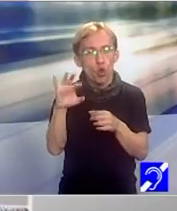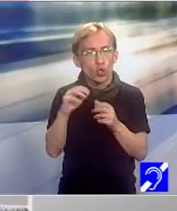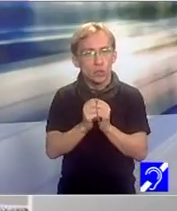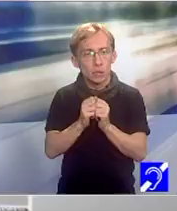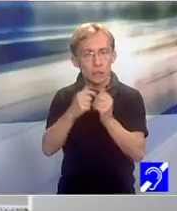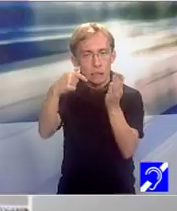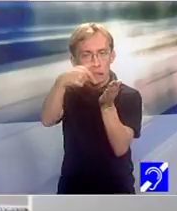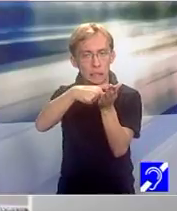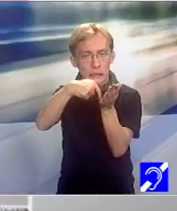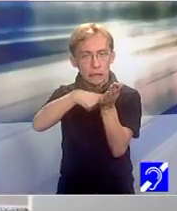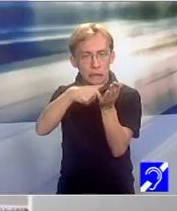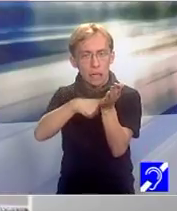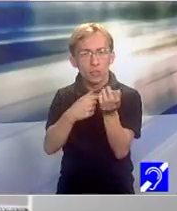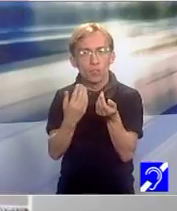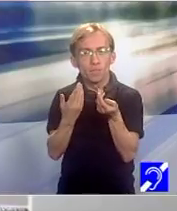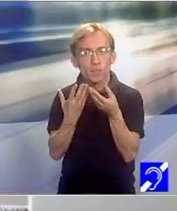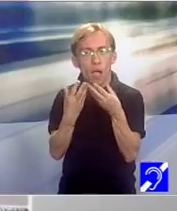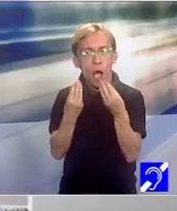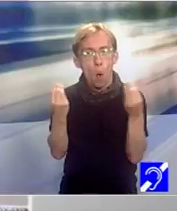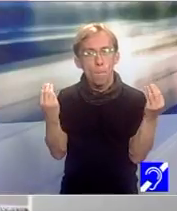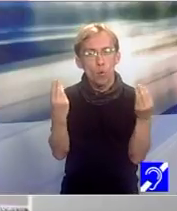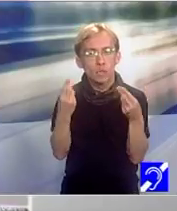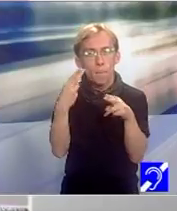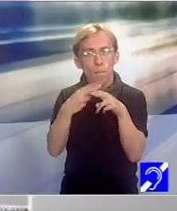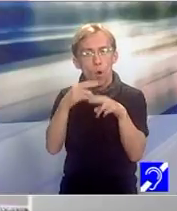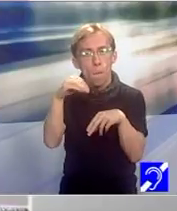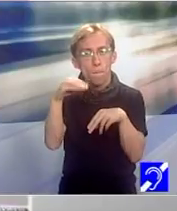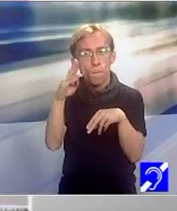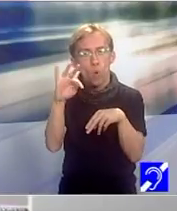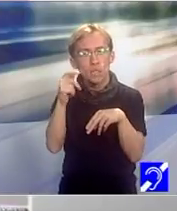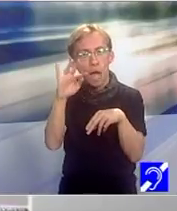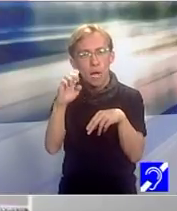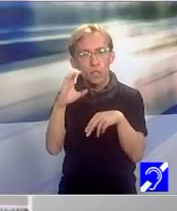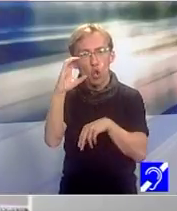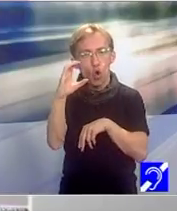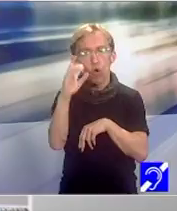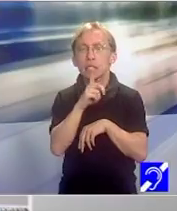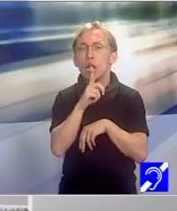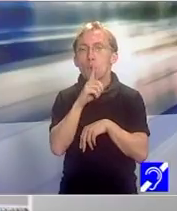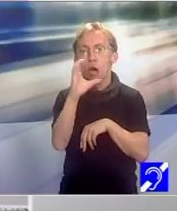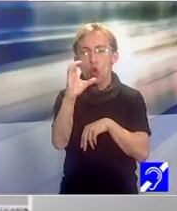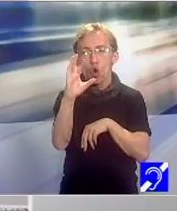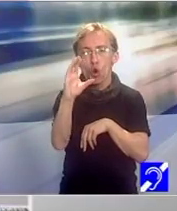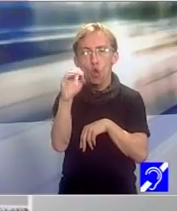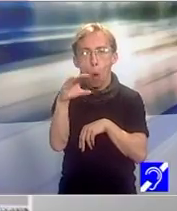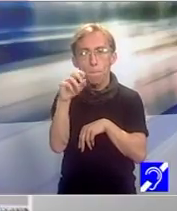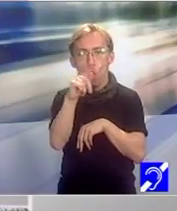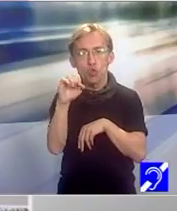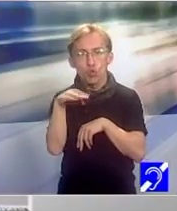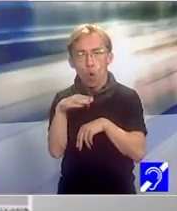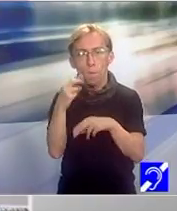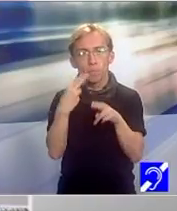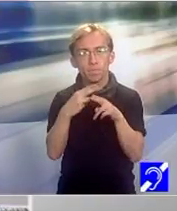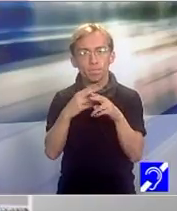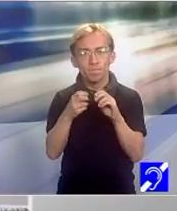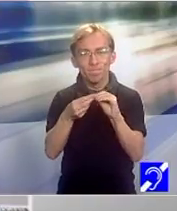din sânge numite mastocite au o mutație pe cromozomul 4, fiind celule clone, mutante,